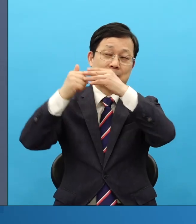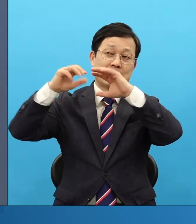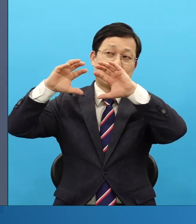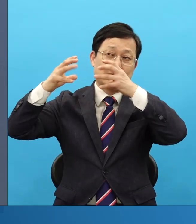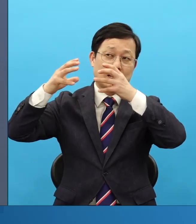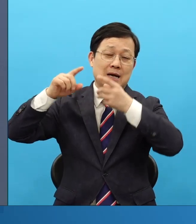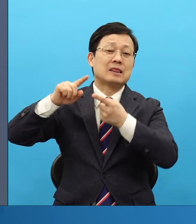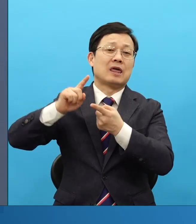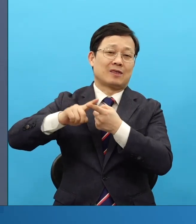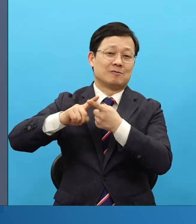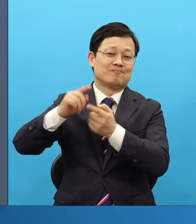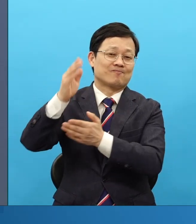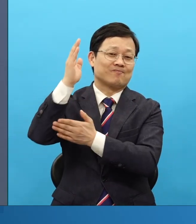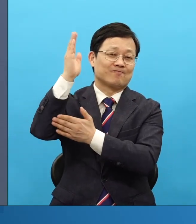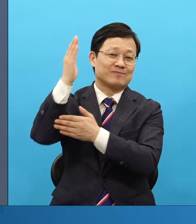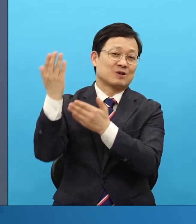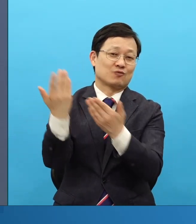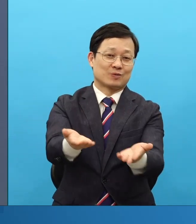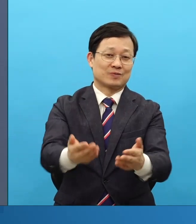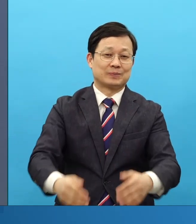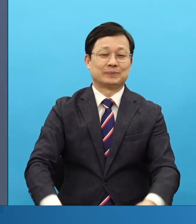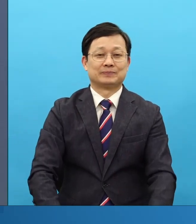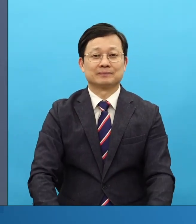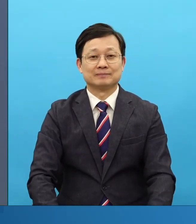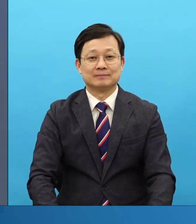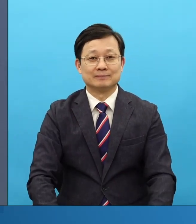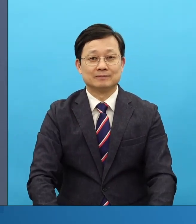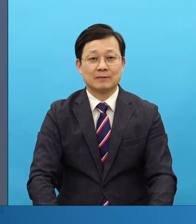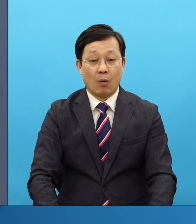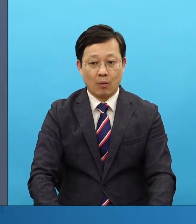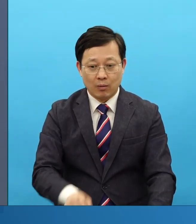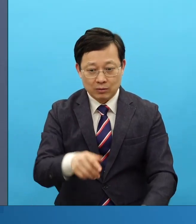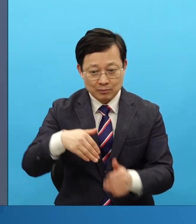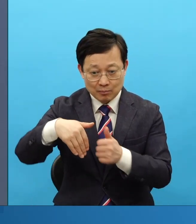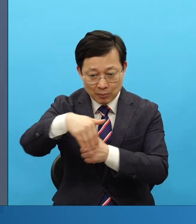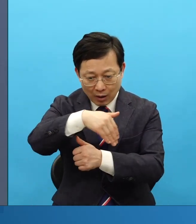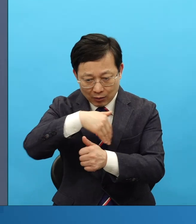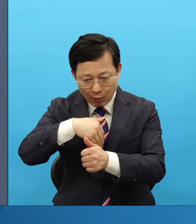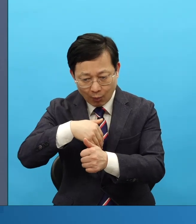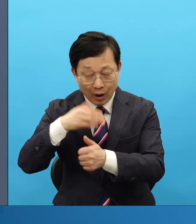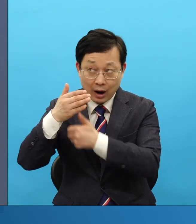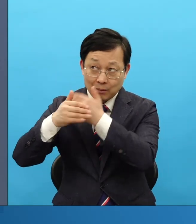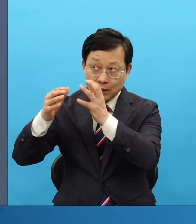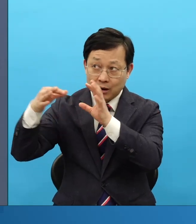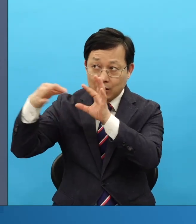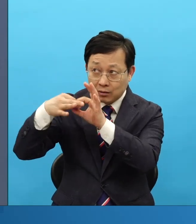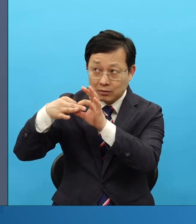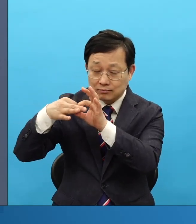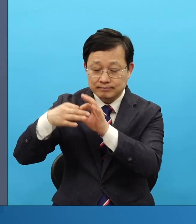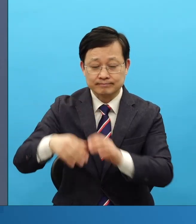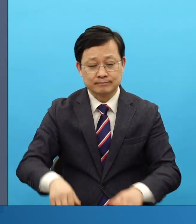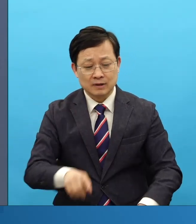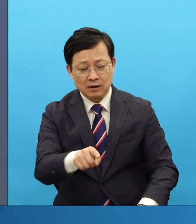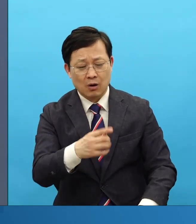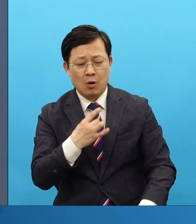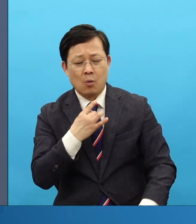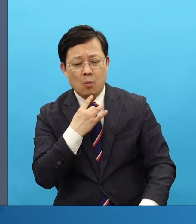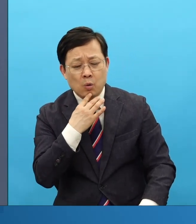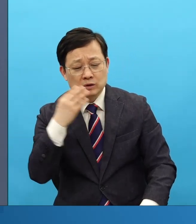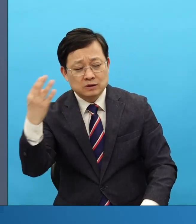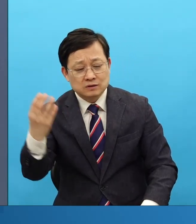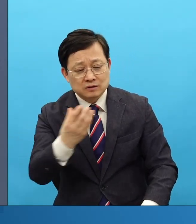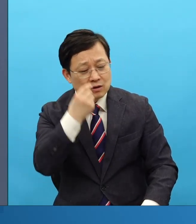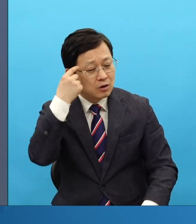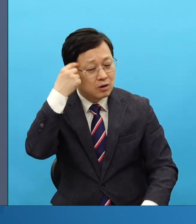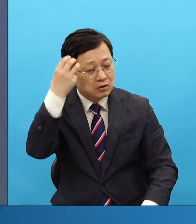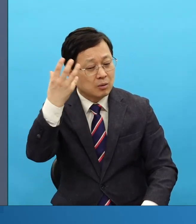that time, Jesus explained about the kingdom of God for 40 days. 배경이죠. 그리고 약속했어요. That's our background. And then He 오직 promised, 성령 받게 될 것이다.